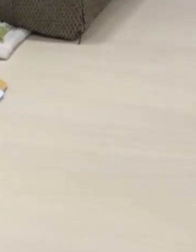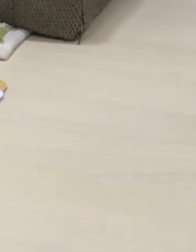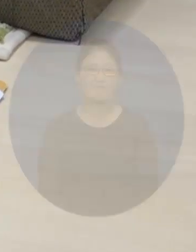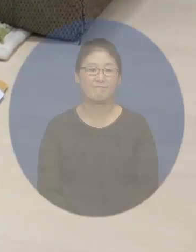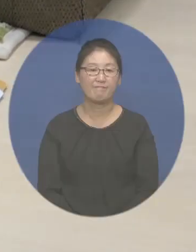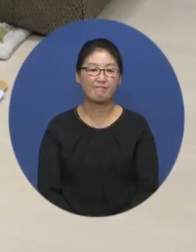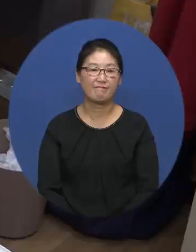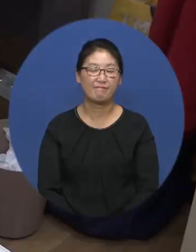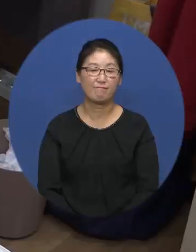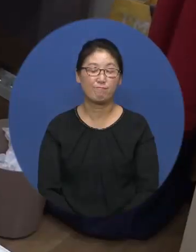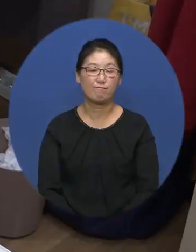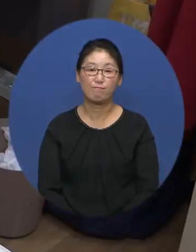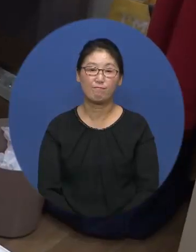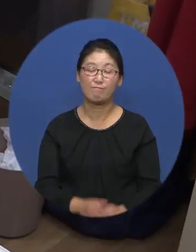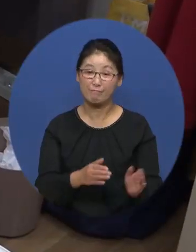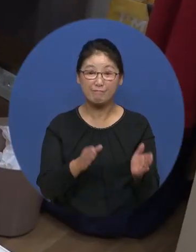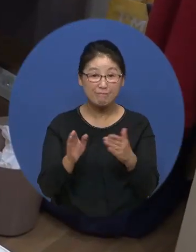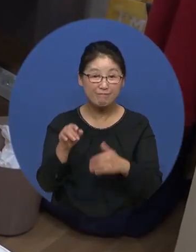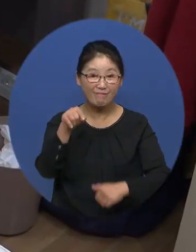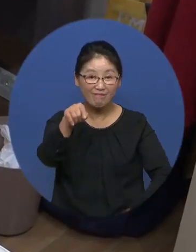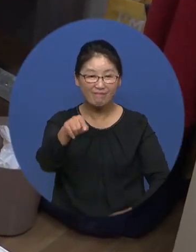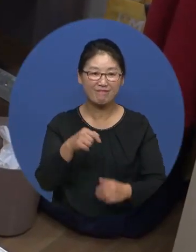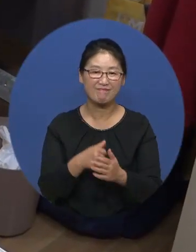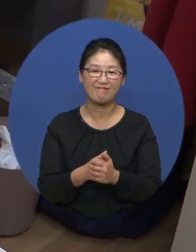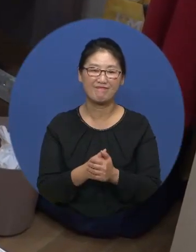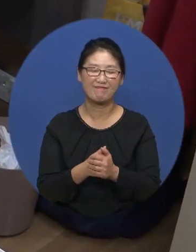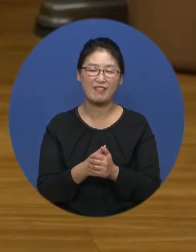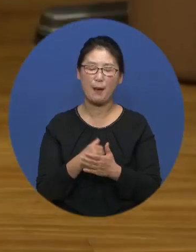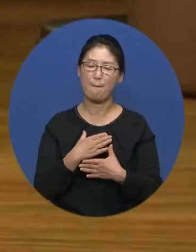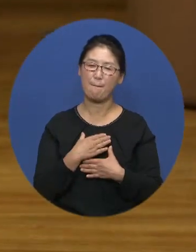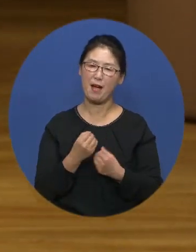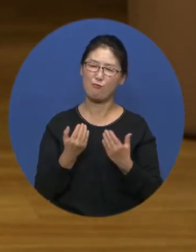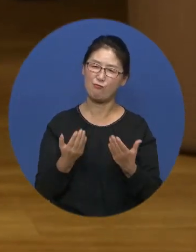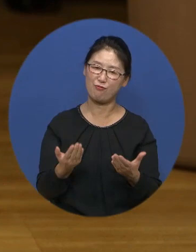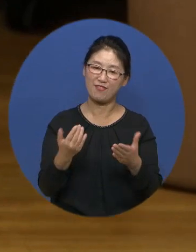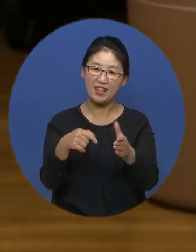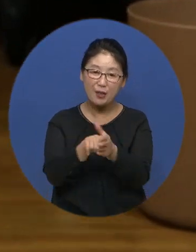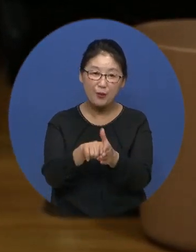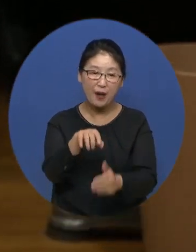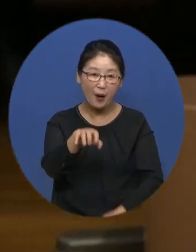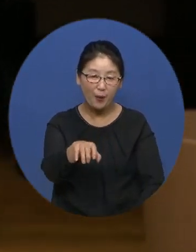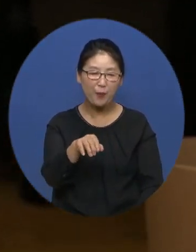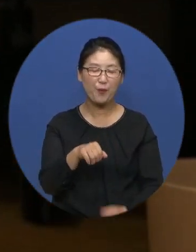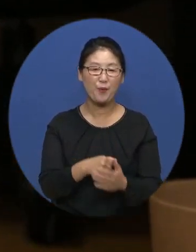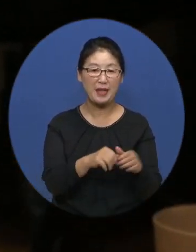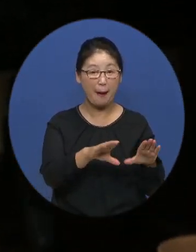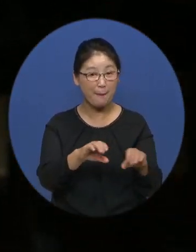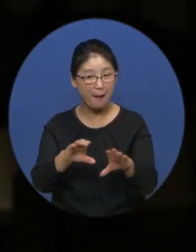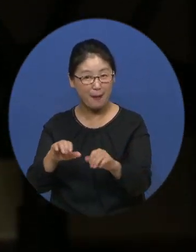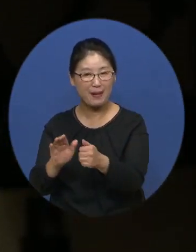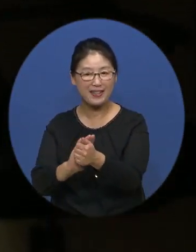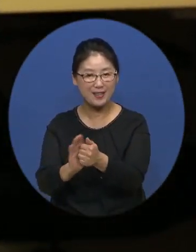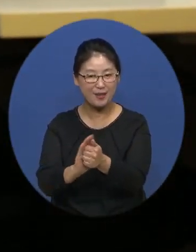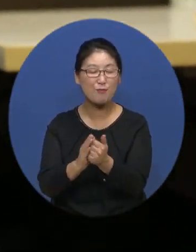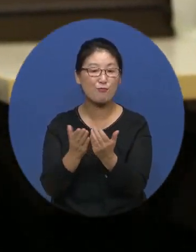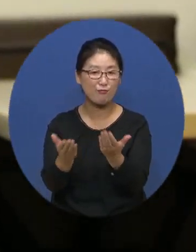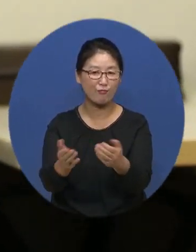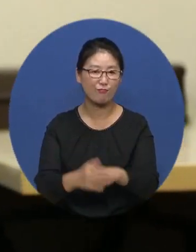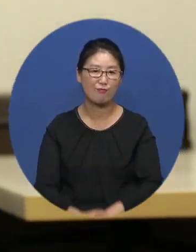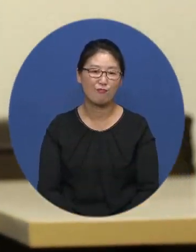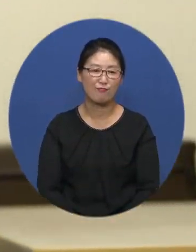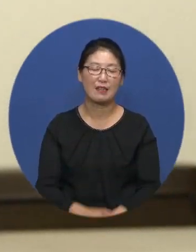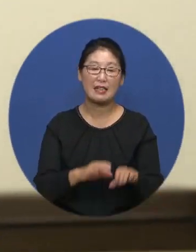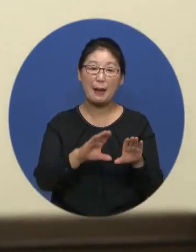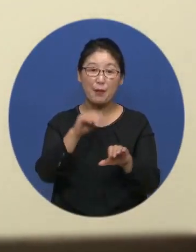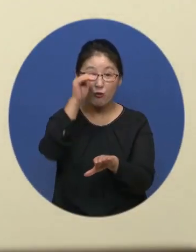이번에 찾은 곳은 효성 ITX 직원들의 안락한 휴식 공간, 헬스키퍼 서비스인데요. 안마수련원에서